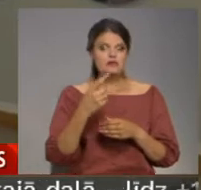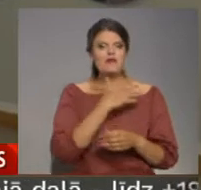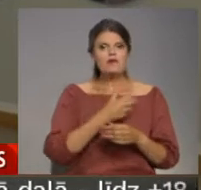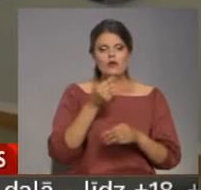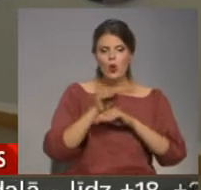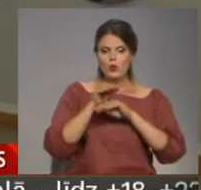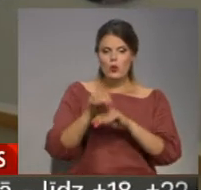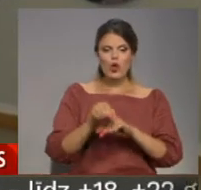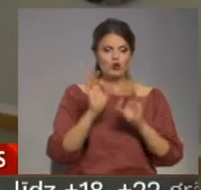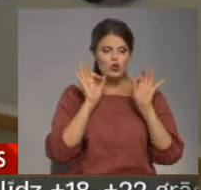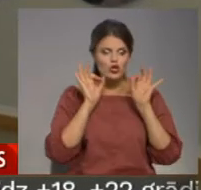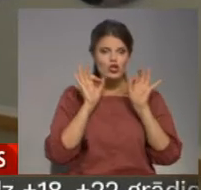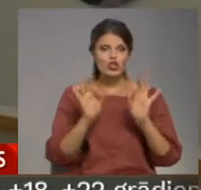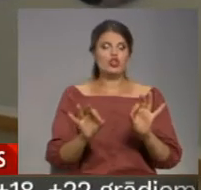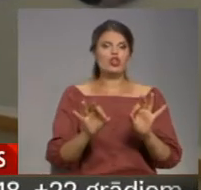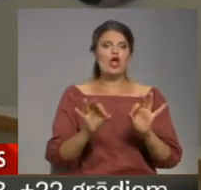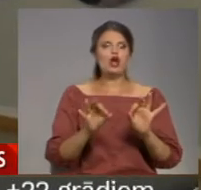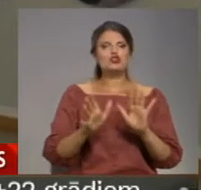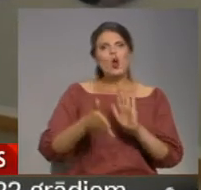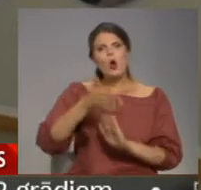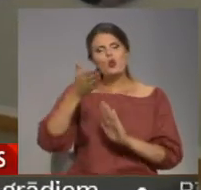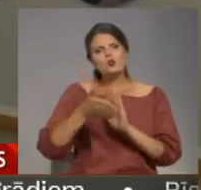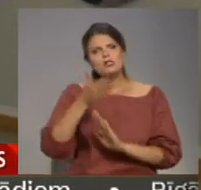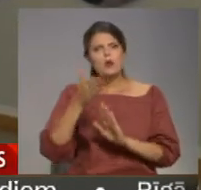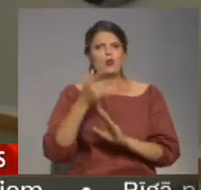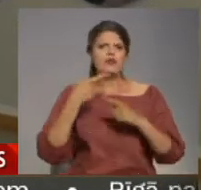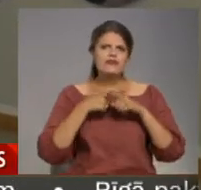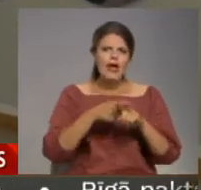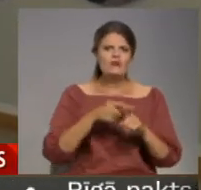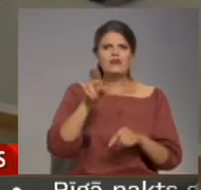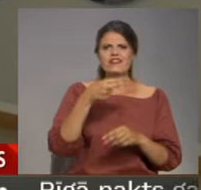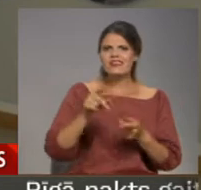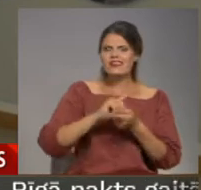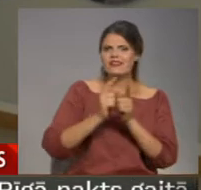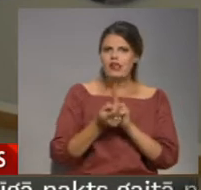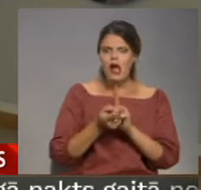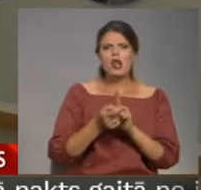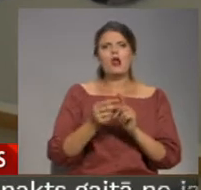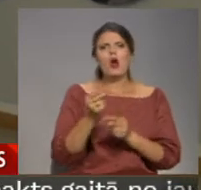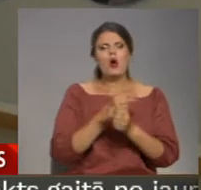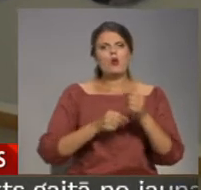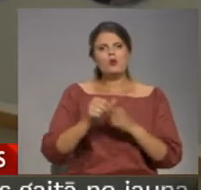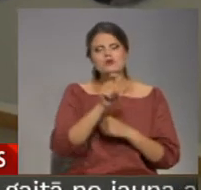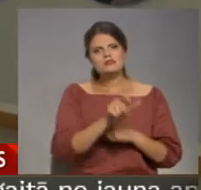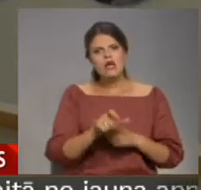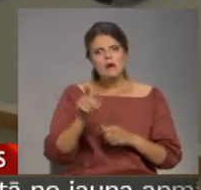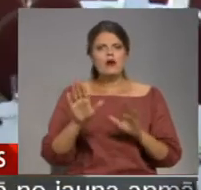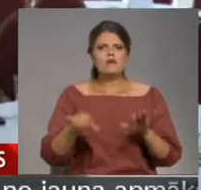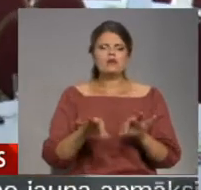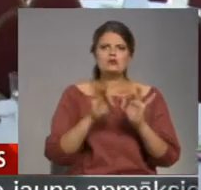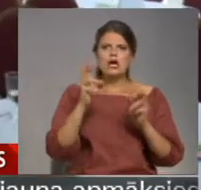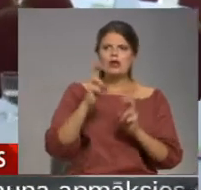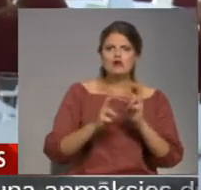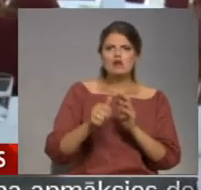jāiegulda tieši šajās produktivitātes jautājumās, kas ir tehnoloģijās, digitalizācijā, uzņēmums, lai ražot